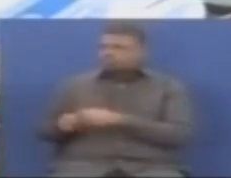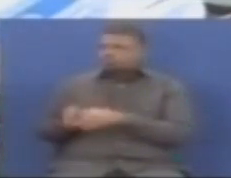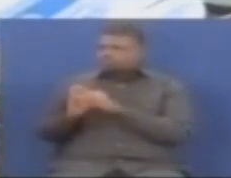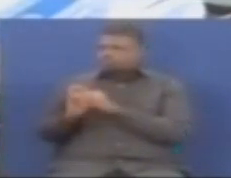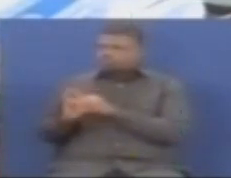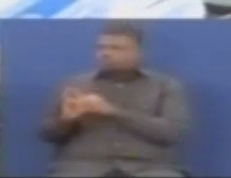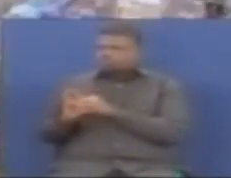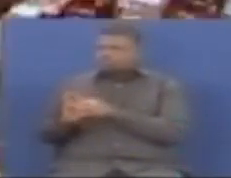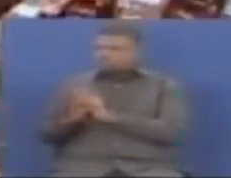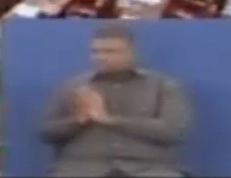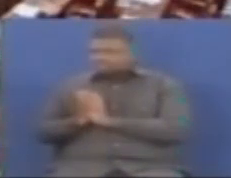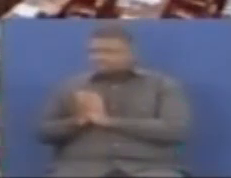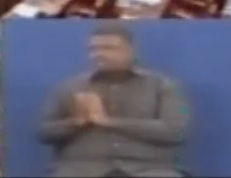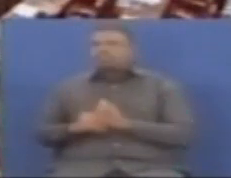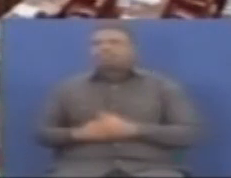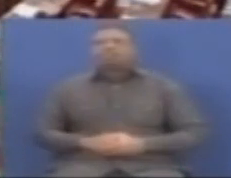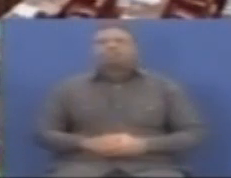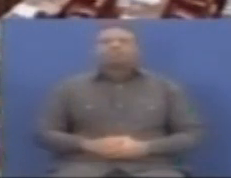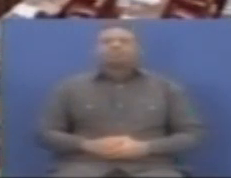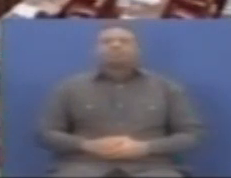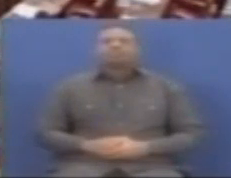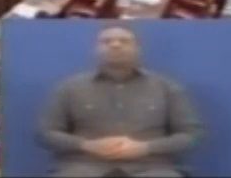Asante sana Mheshimiwa Naibu Spika.